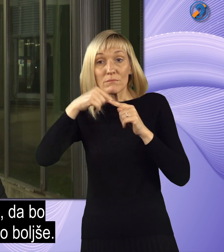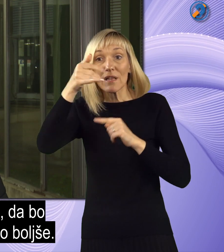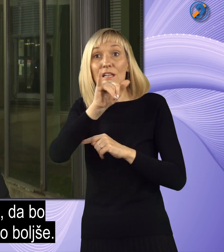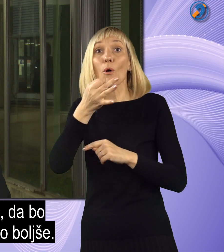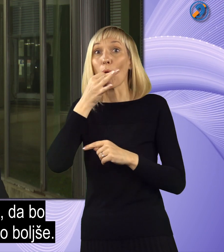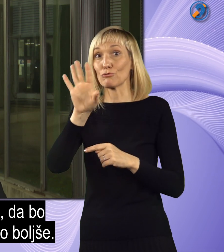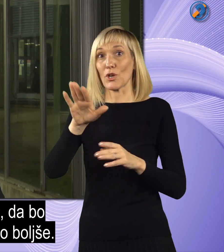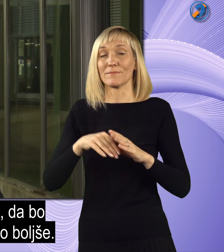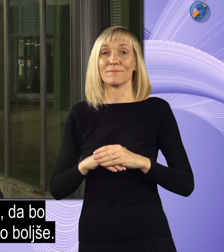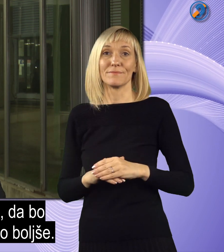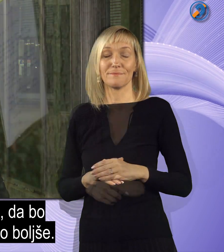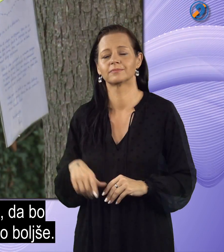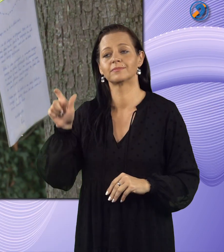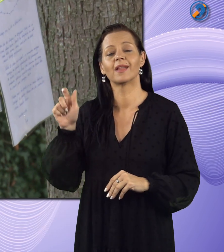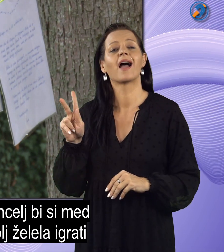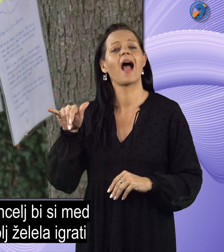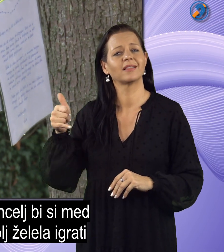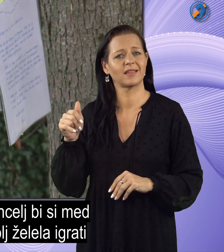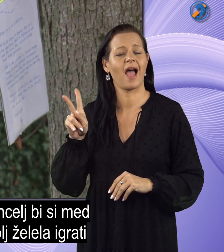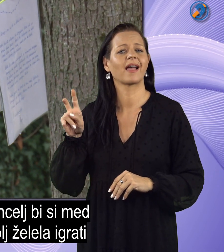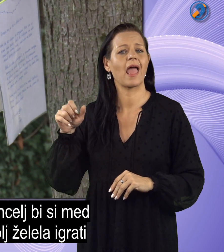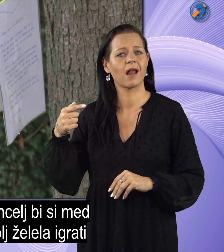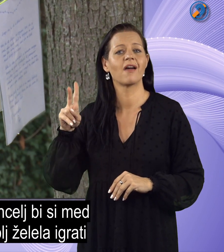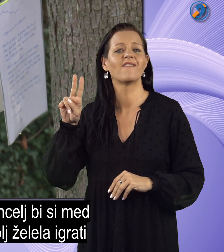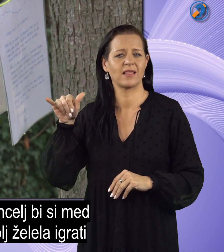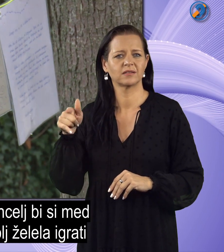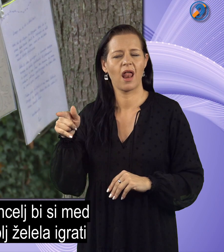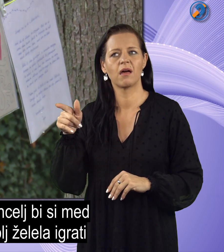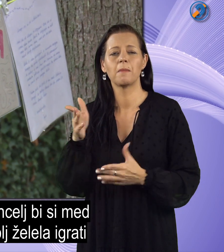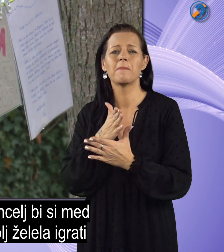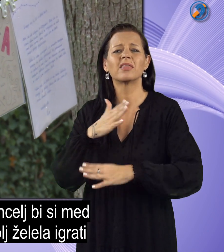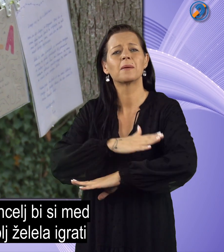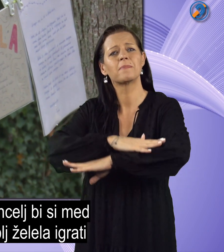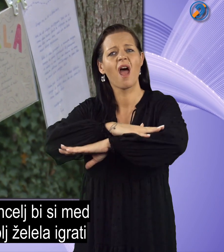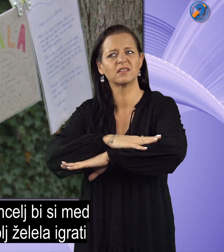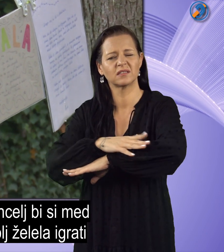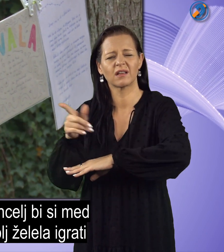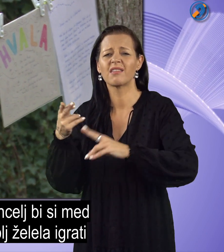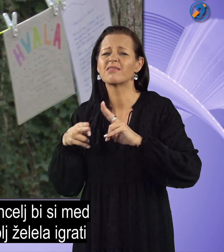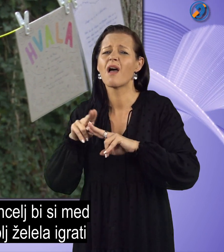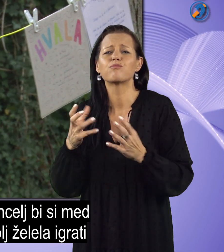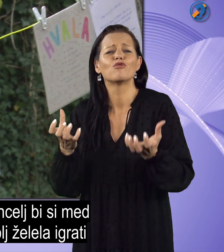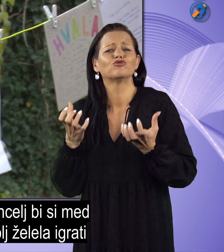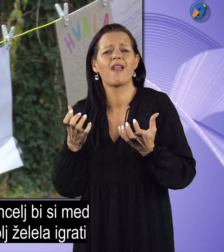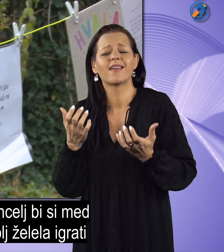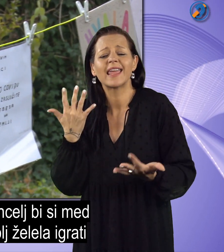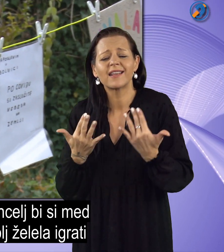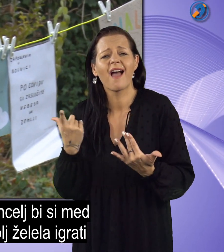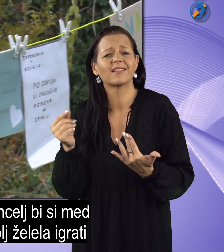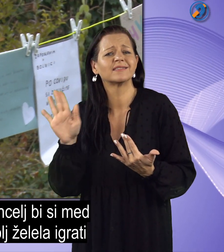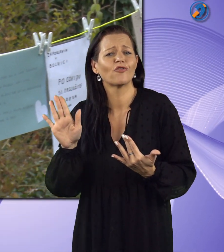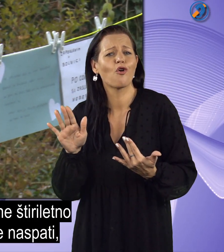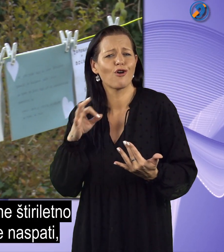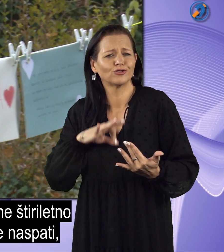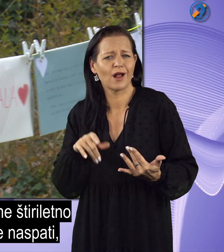upajmo, da bo potem drugo leto boljše. Katja Kegel-Wenzel bi si med prazniki najbolj želela igrati svojo še ne 4-letno